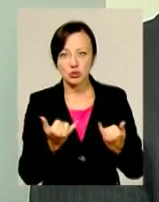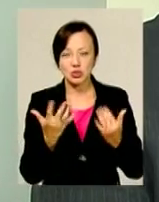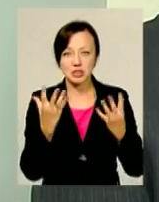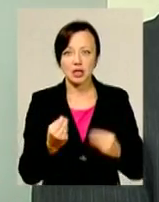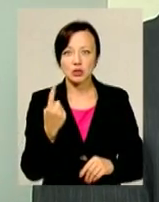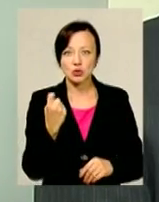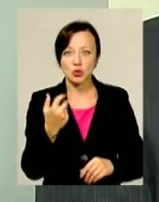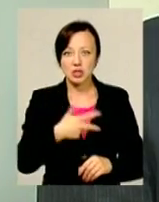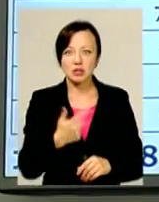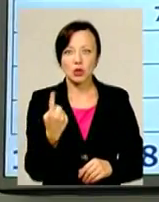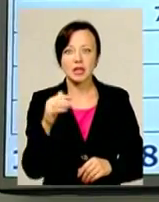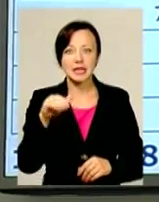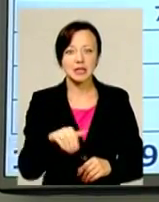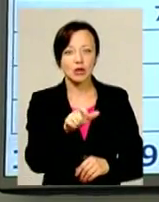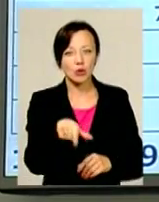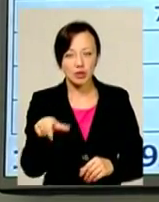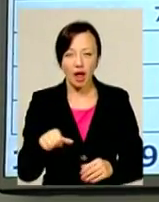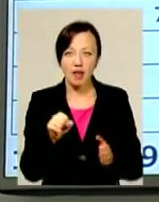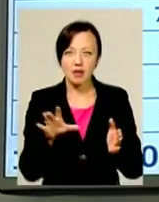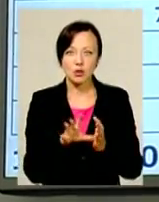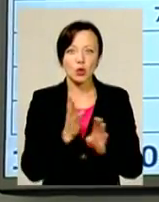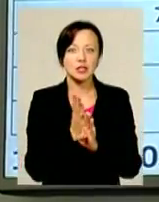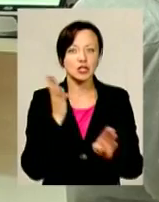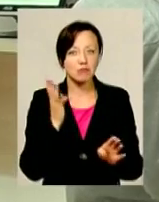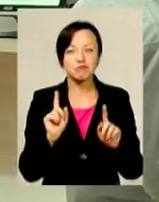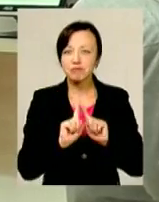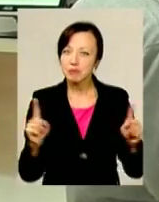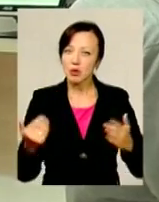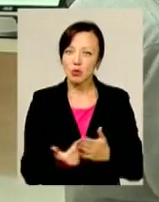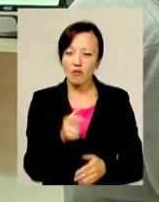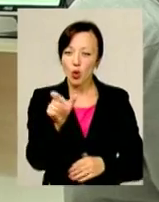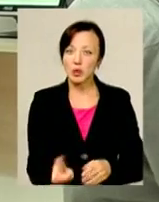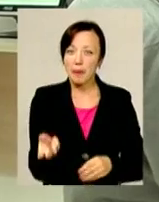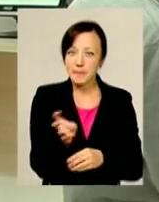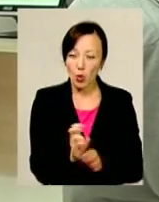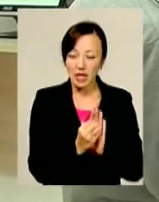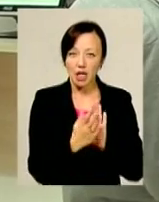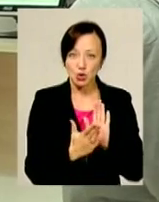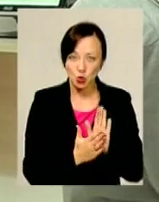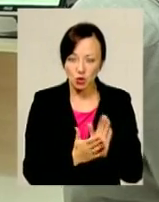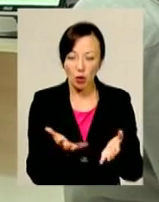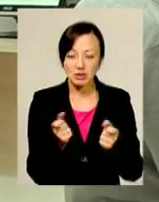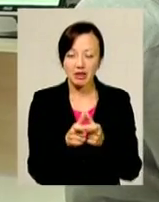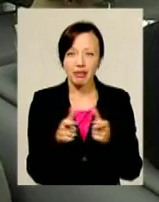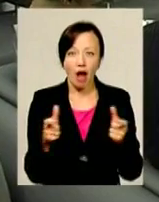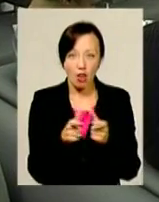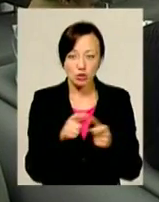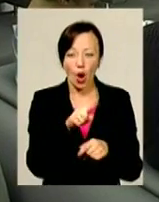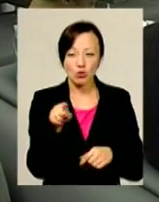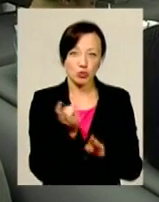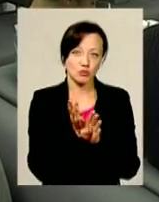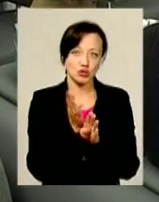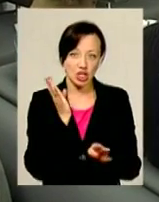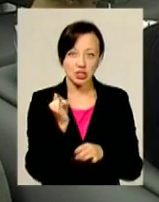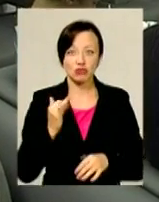це 131 тисяча абонентів. Електронна черга – ще одне нововведення. Споживач приходить, реєструється, отримує талон з номером у